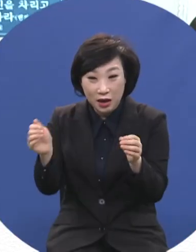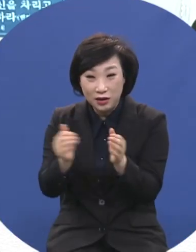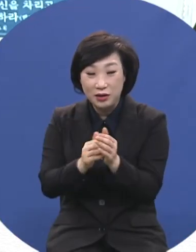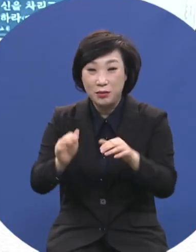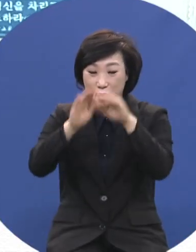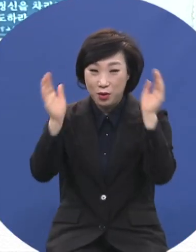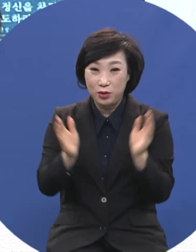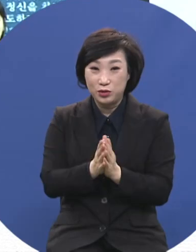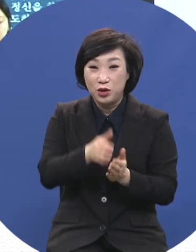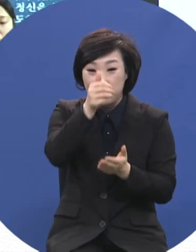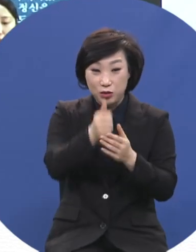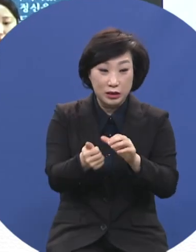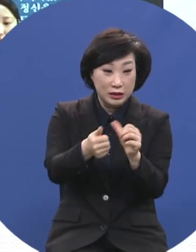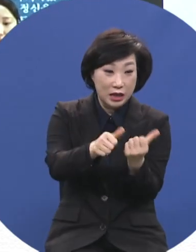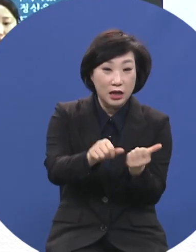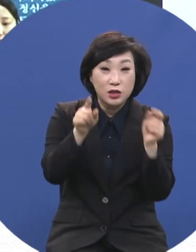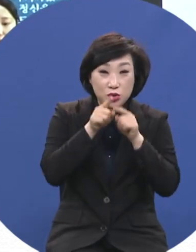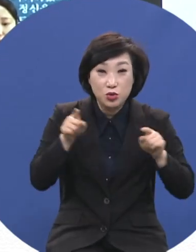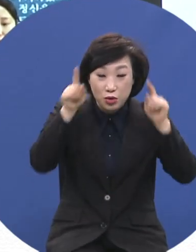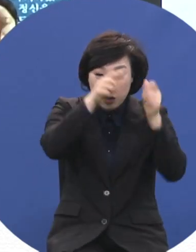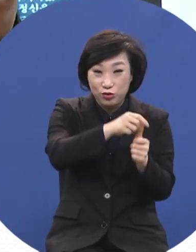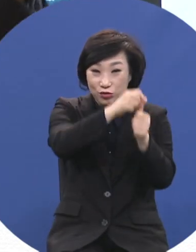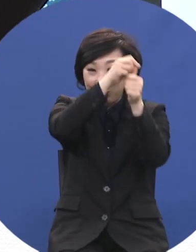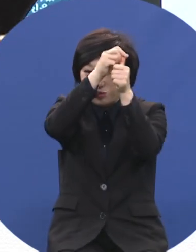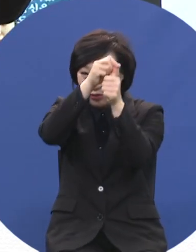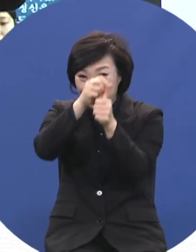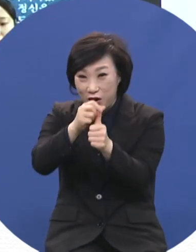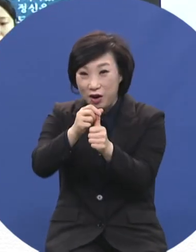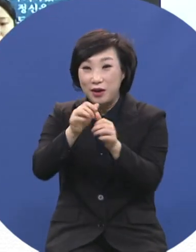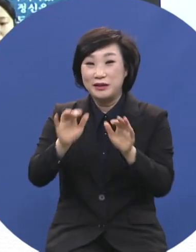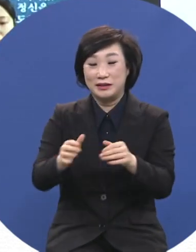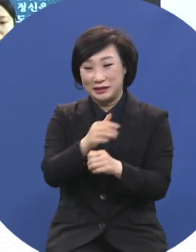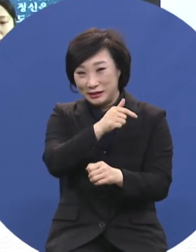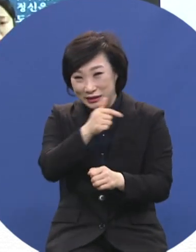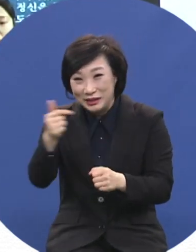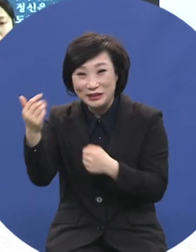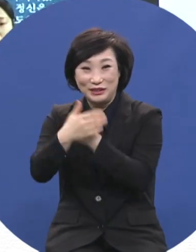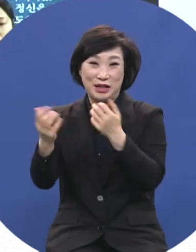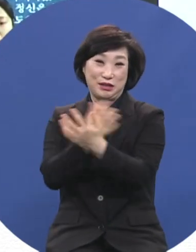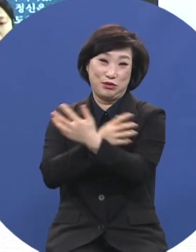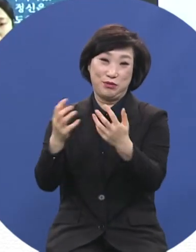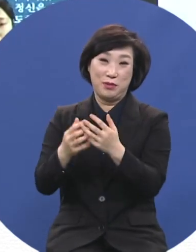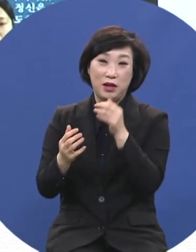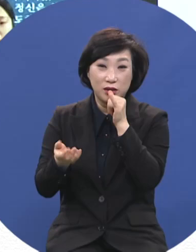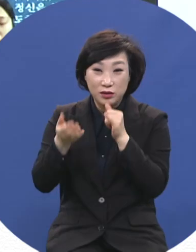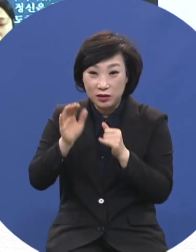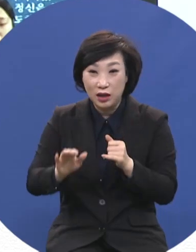다 죄와 삶과 지옥에서 구원받는 큰 은혜가 넘치는데도